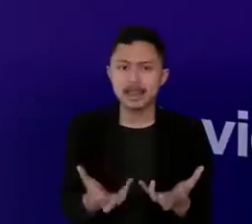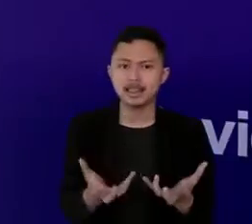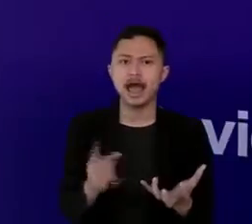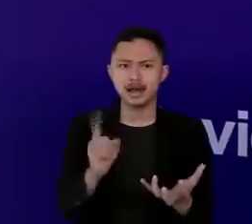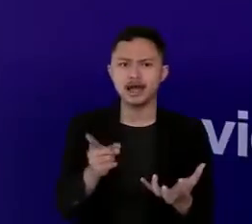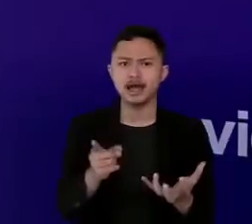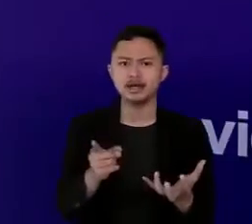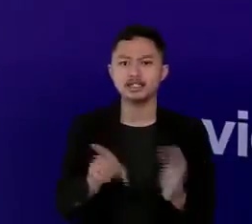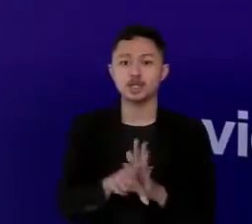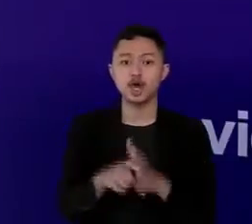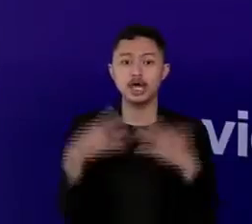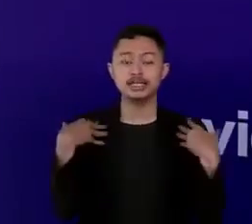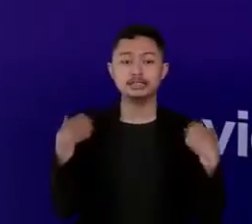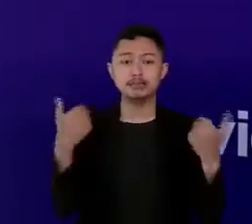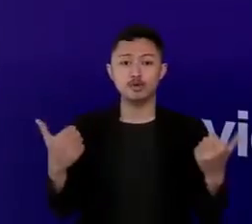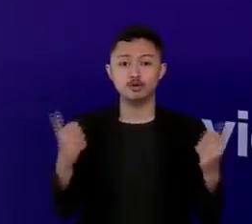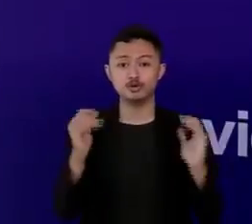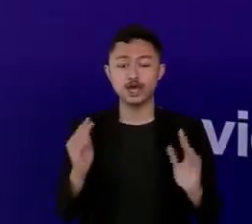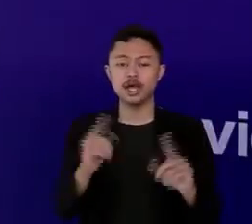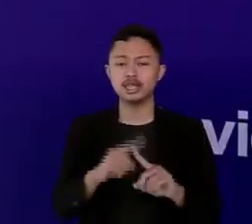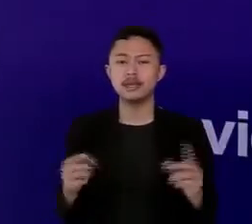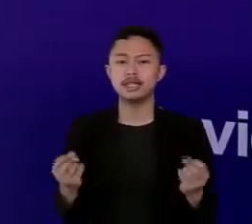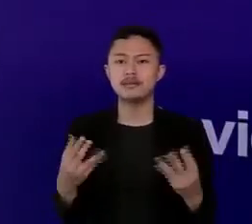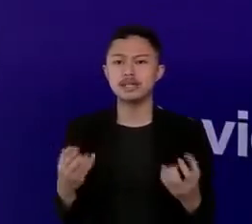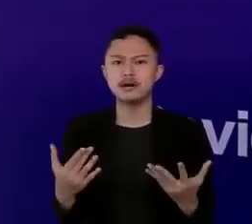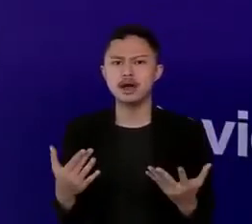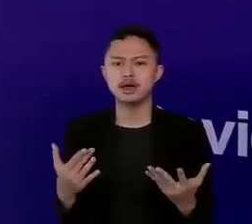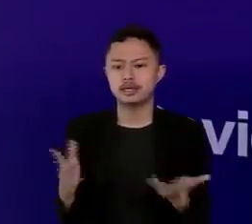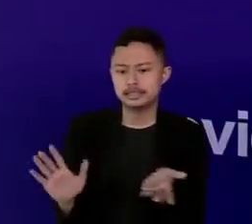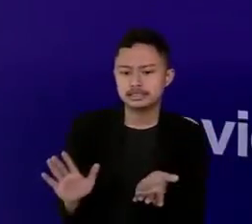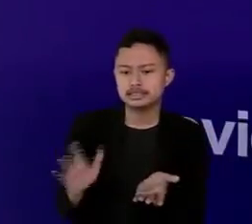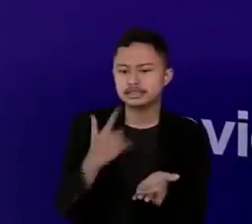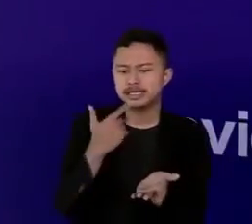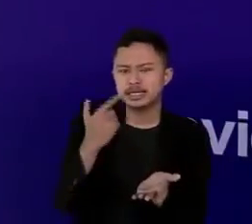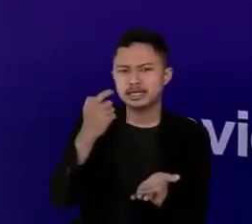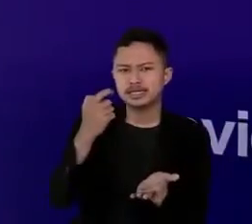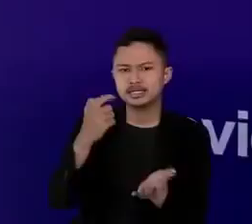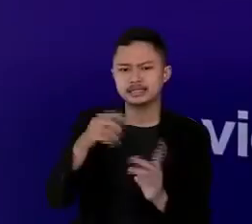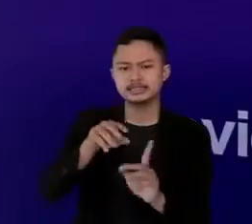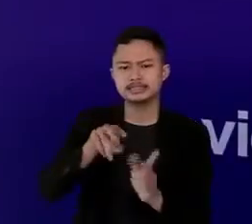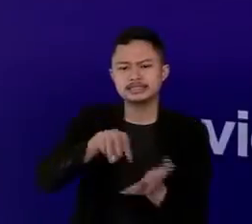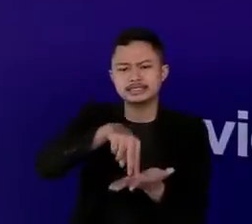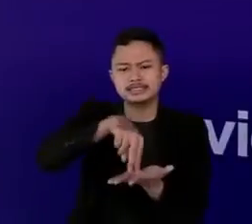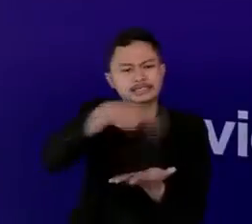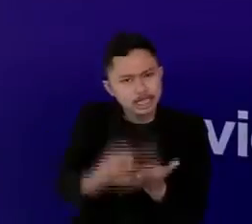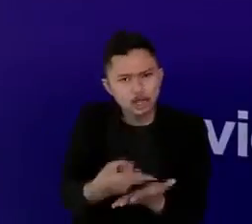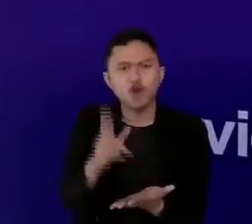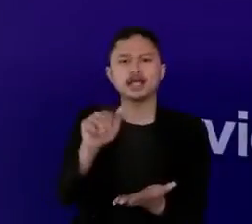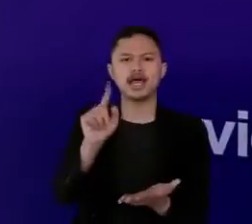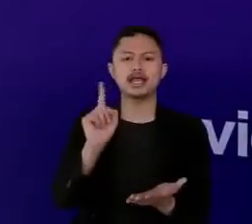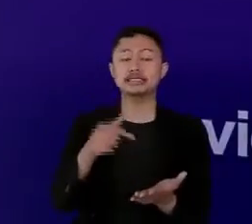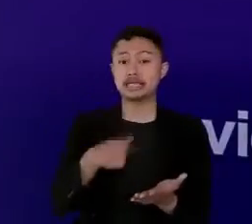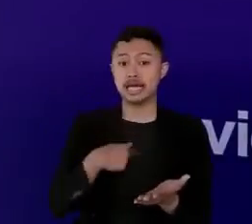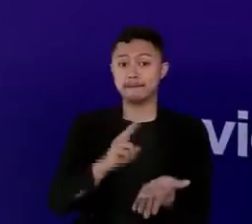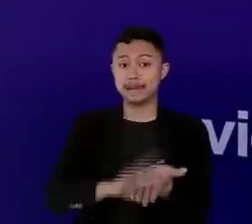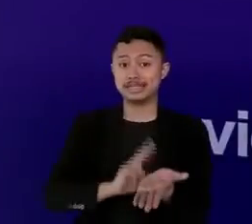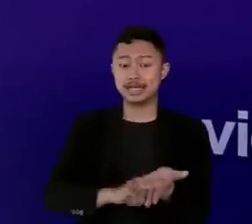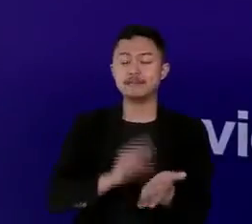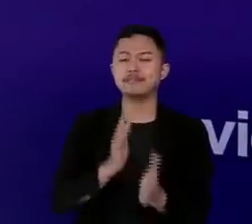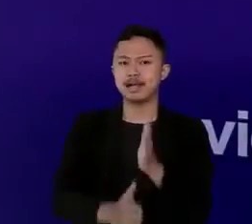berat bahkan perlu perawatan ulang karena lengkapnya tetapi gejalanya itu saya banyaknya pasien yang